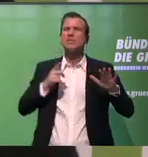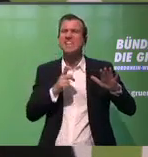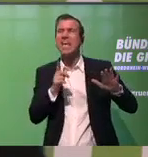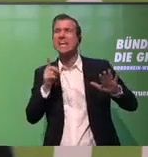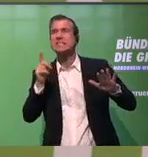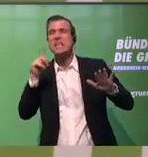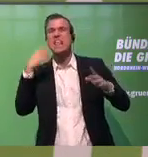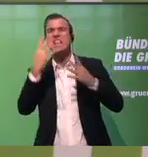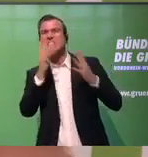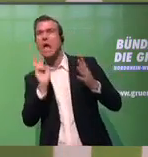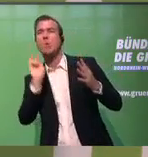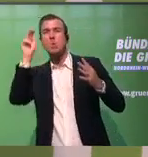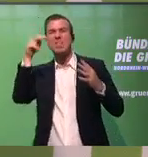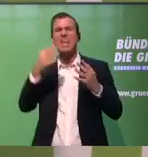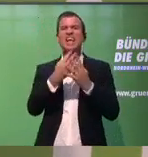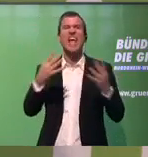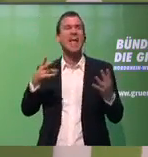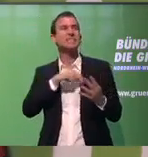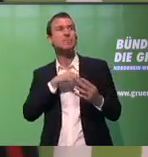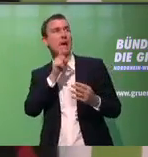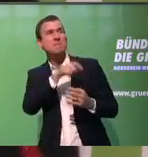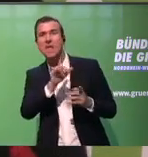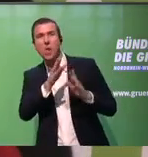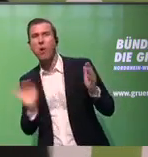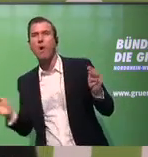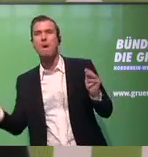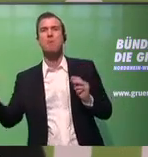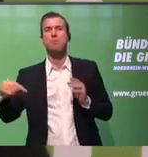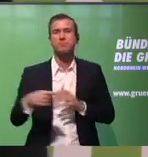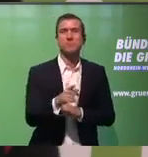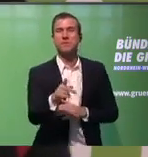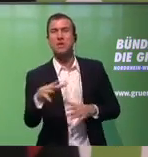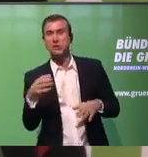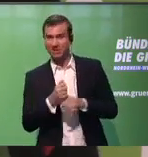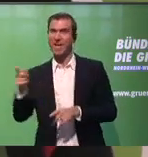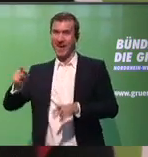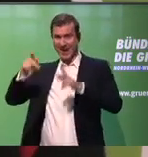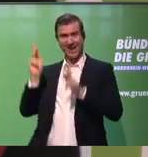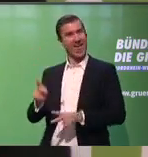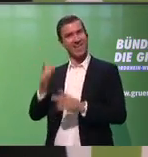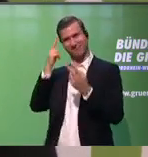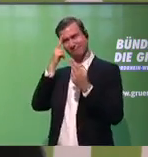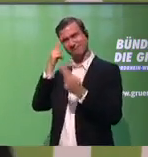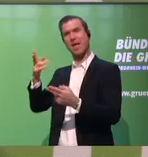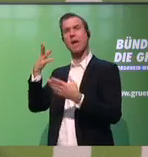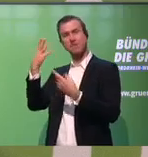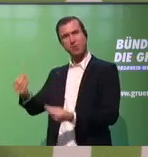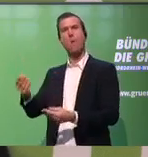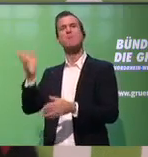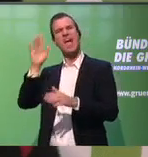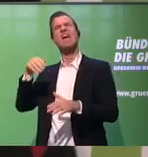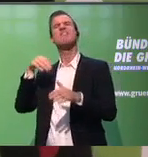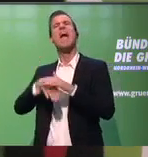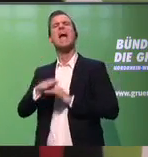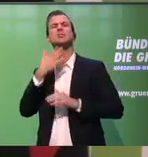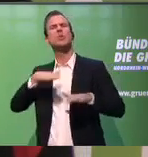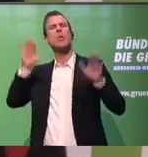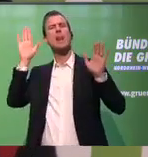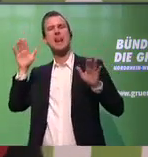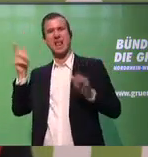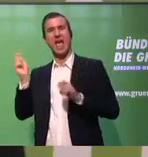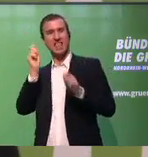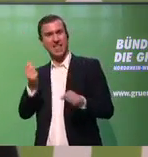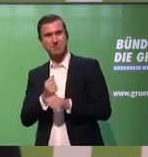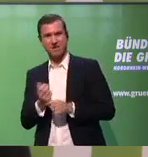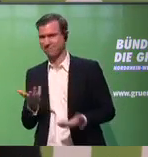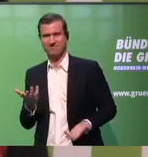über Zäune, an Grenzbeamten vorbei sich schmuggeln können, dass nur die ein Recht darauf haben, Asyl zu beantragen und es ganz oft nicht schaffen, sondern wir